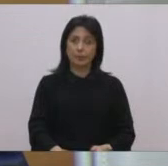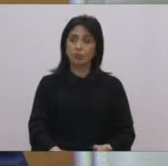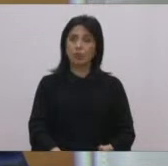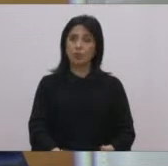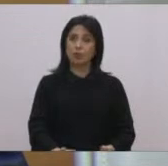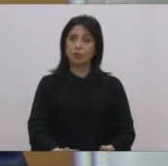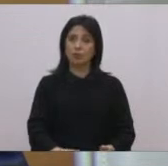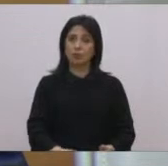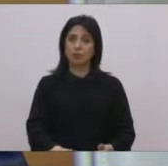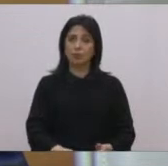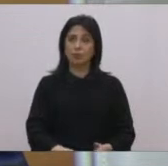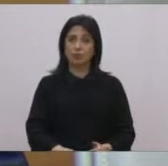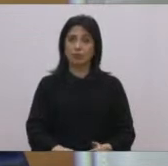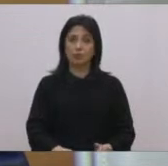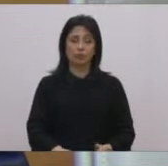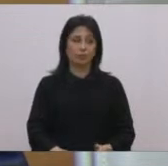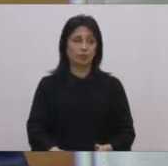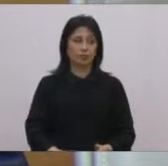Asulevnet.